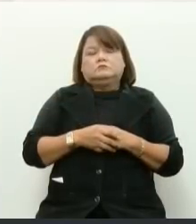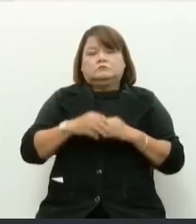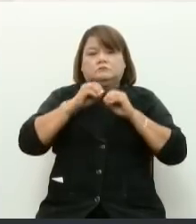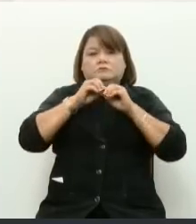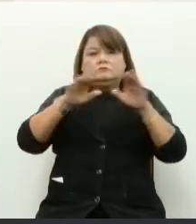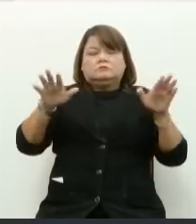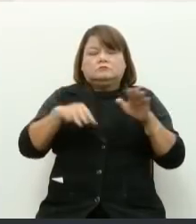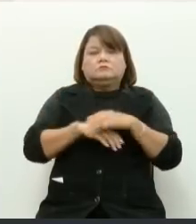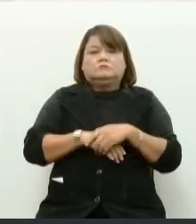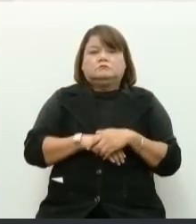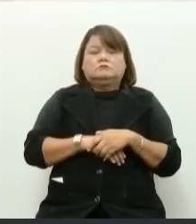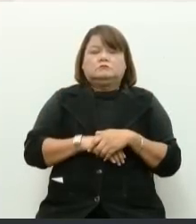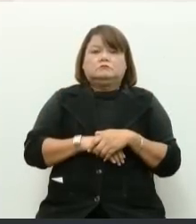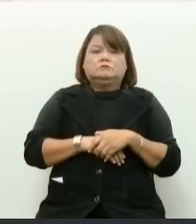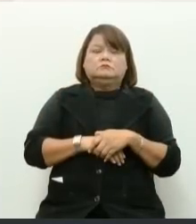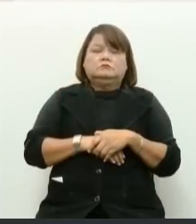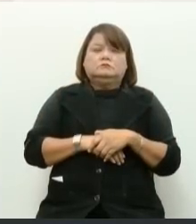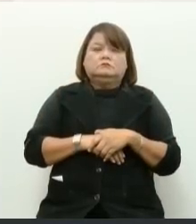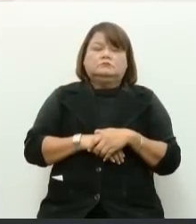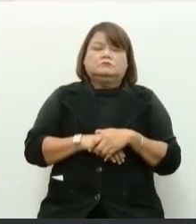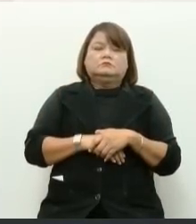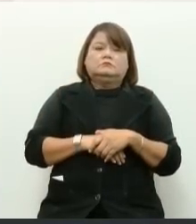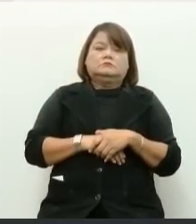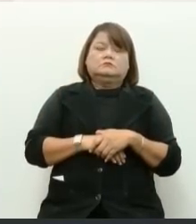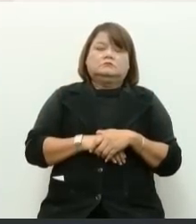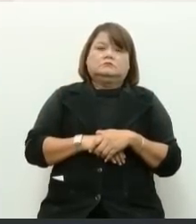เผยหน้าอะไรเนี้ยนะก็เราจะมักได้ยินเนี่ยแบบว่าอย่างนั้นนะครับ